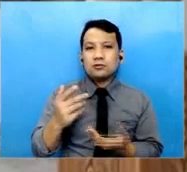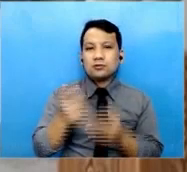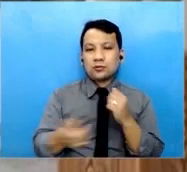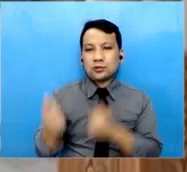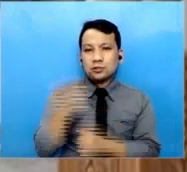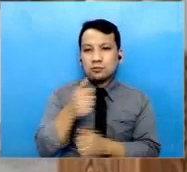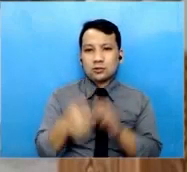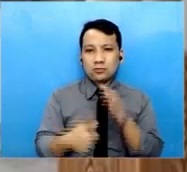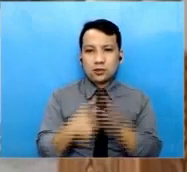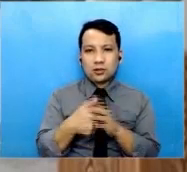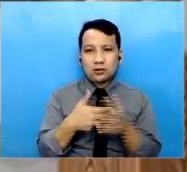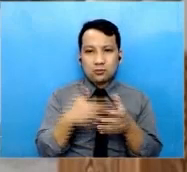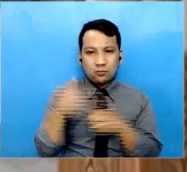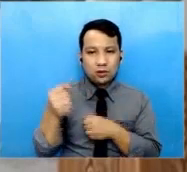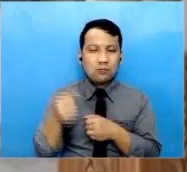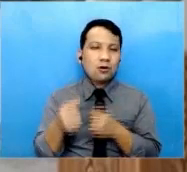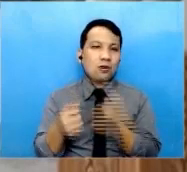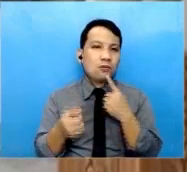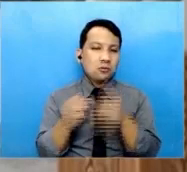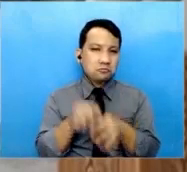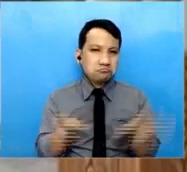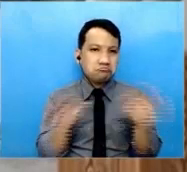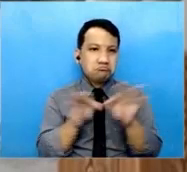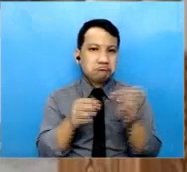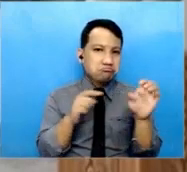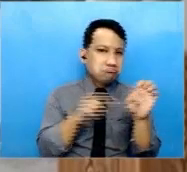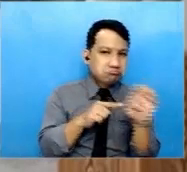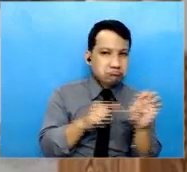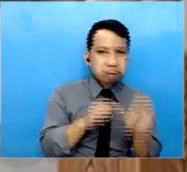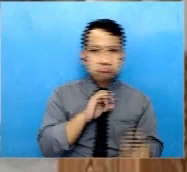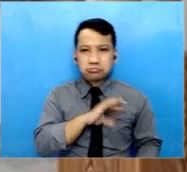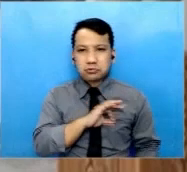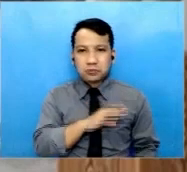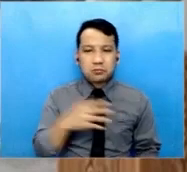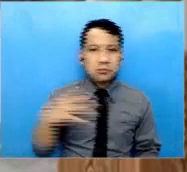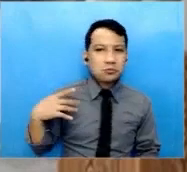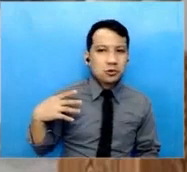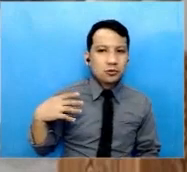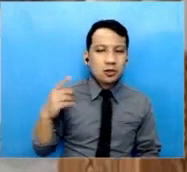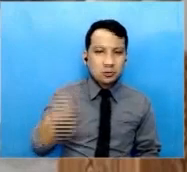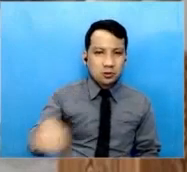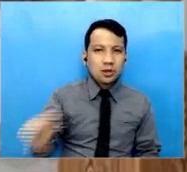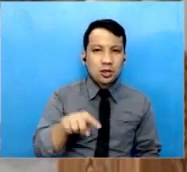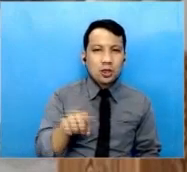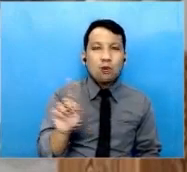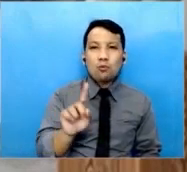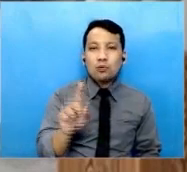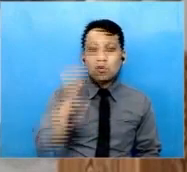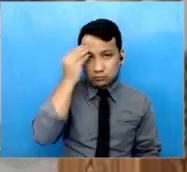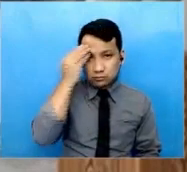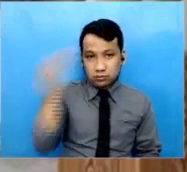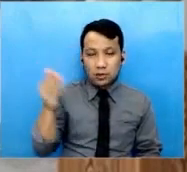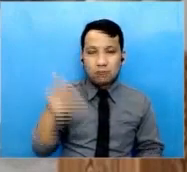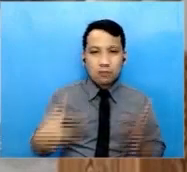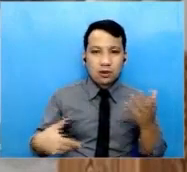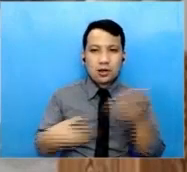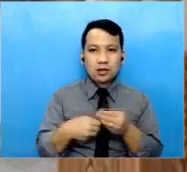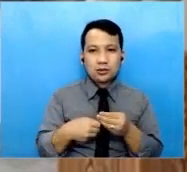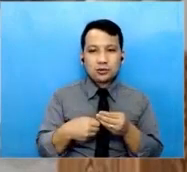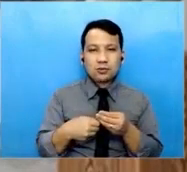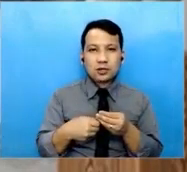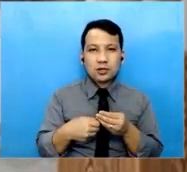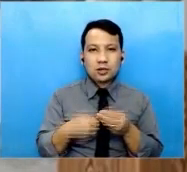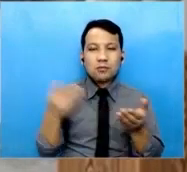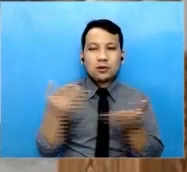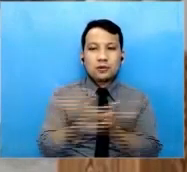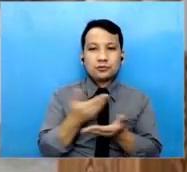kasi siyempre naman na we should wait na magkaroon tayo ng additional supply of new nurses